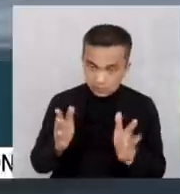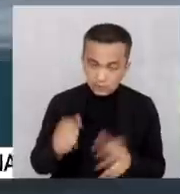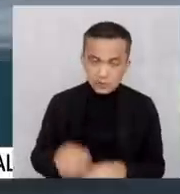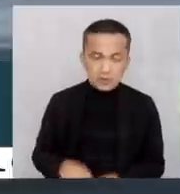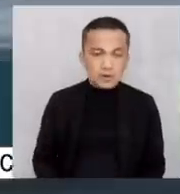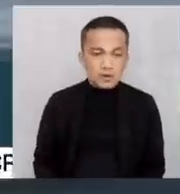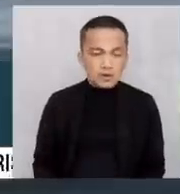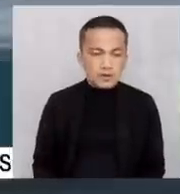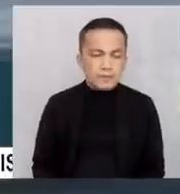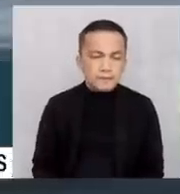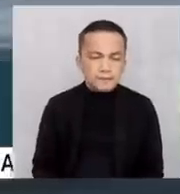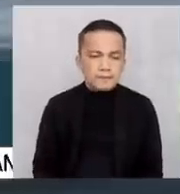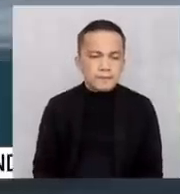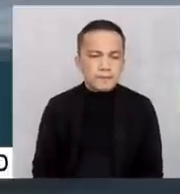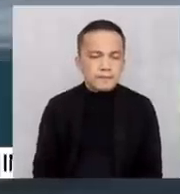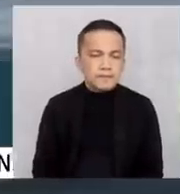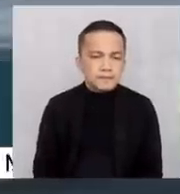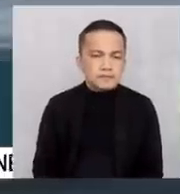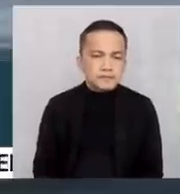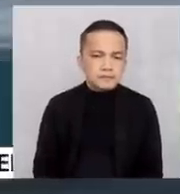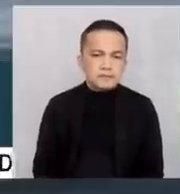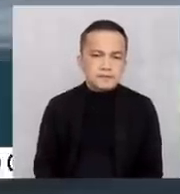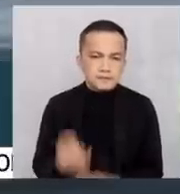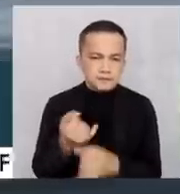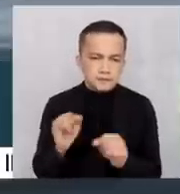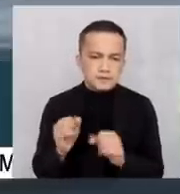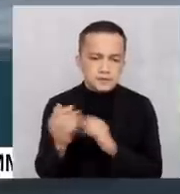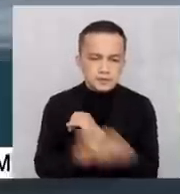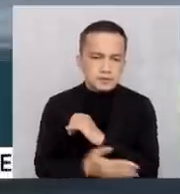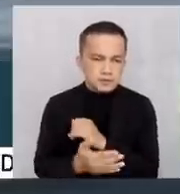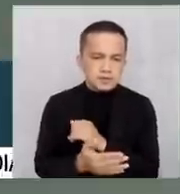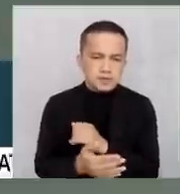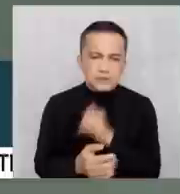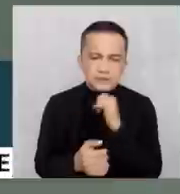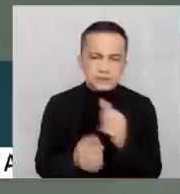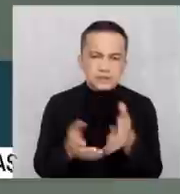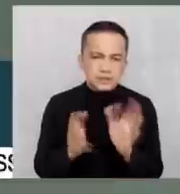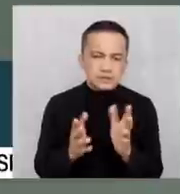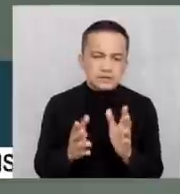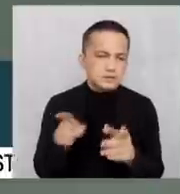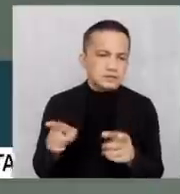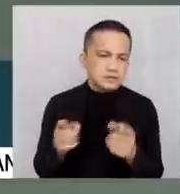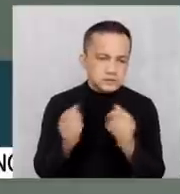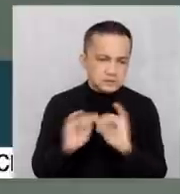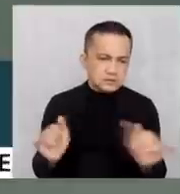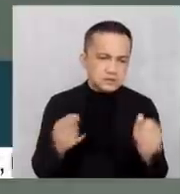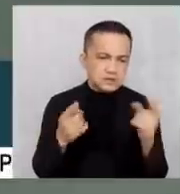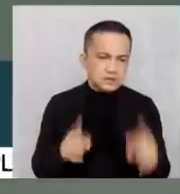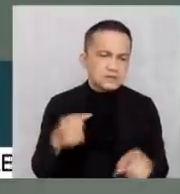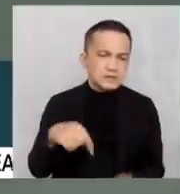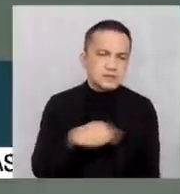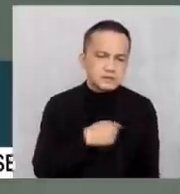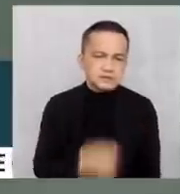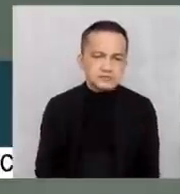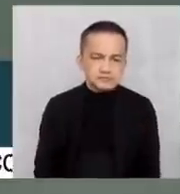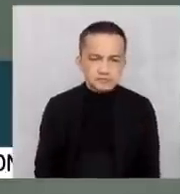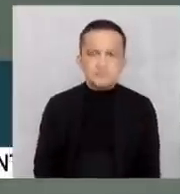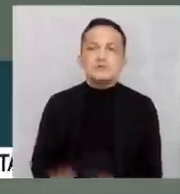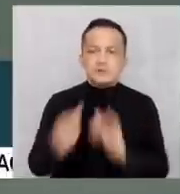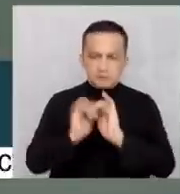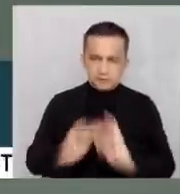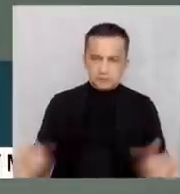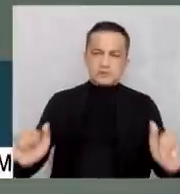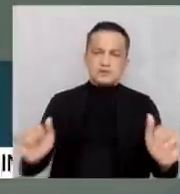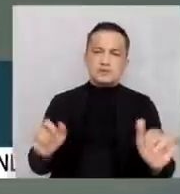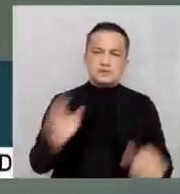kasi ang independent nation, hindi natin papayagan yung ganito na lang ang nangyayari sa atin. And we're going to have to leave it at that.